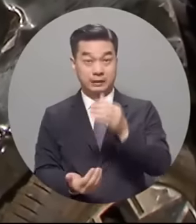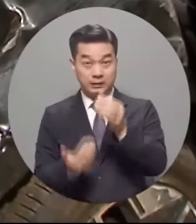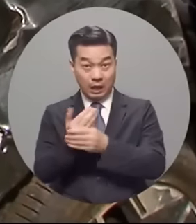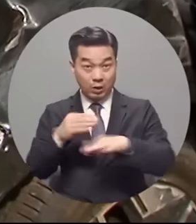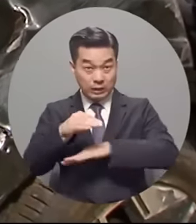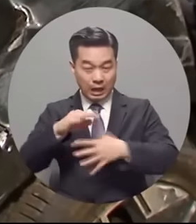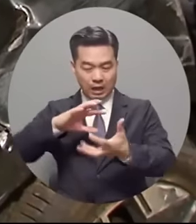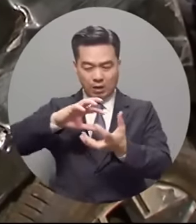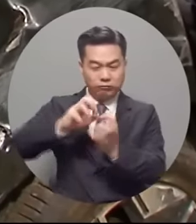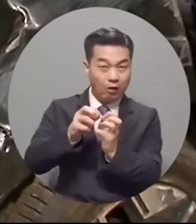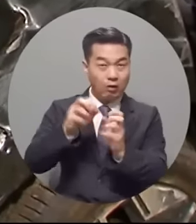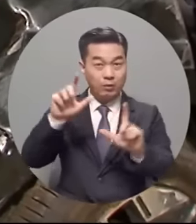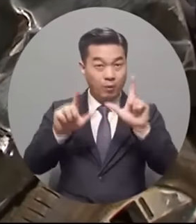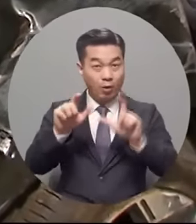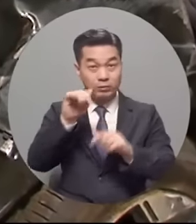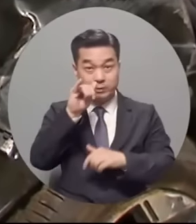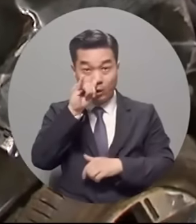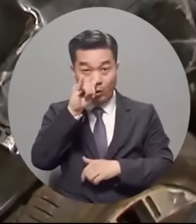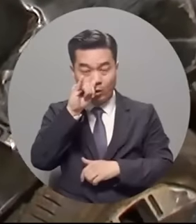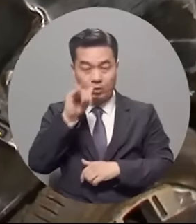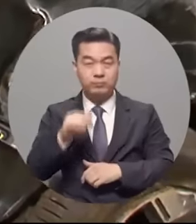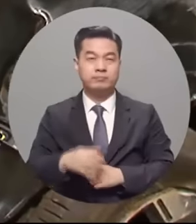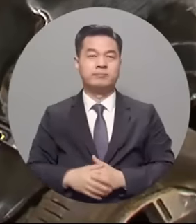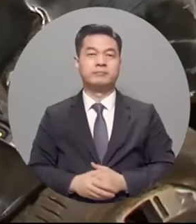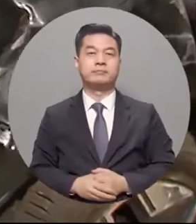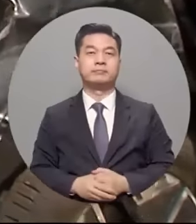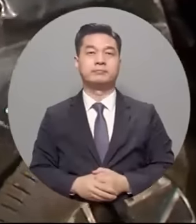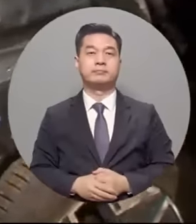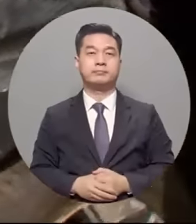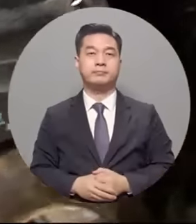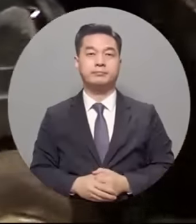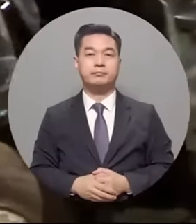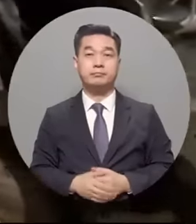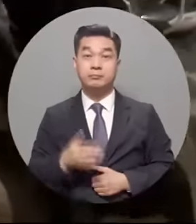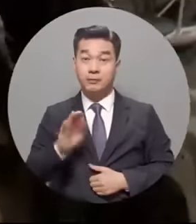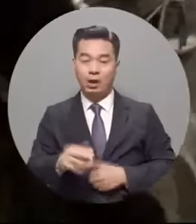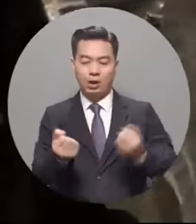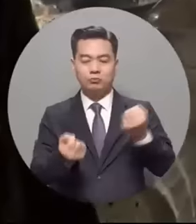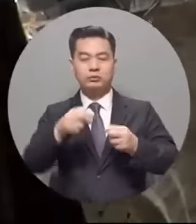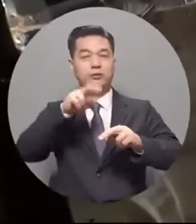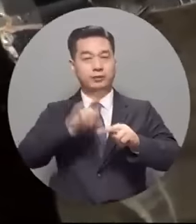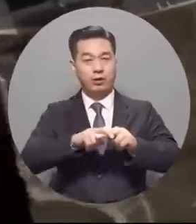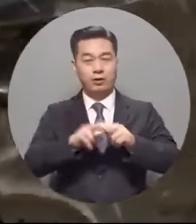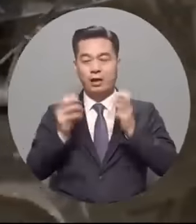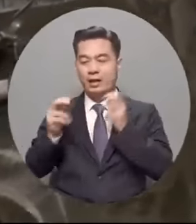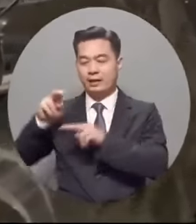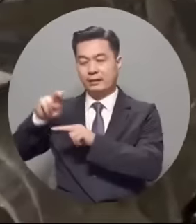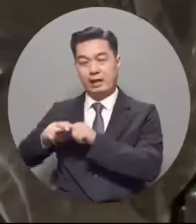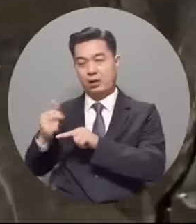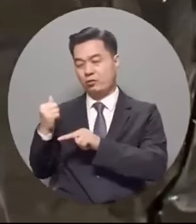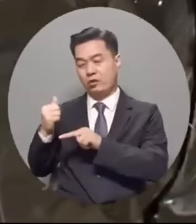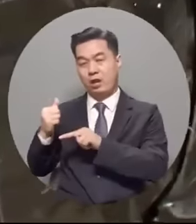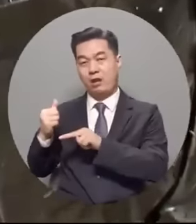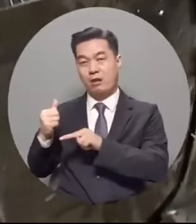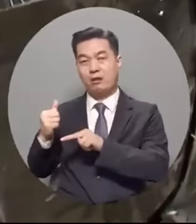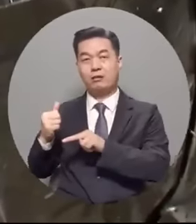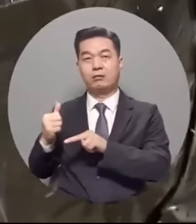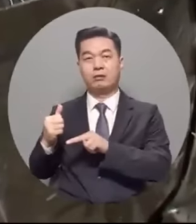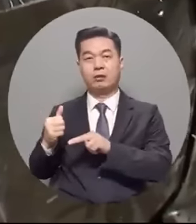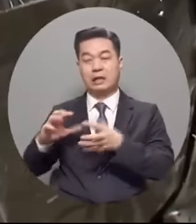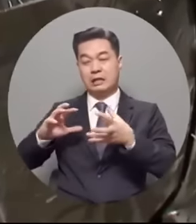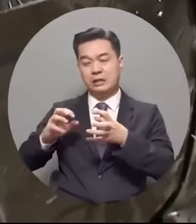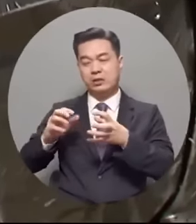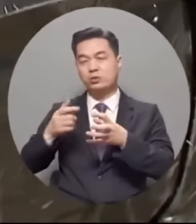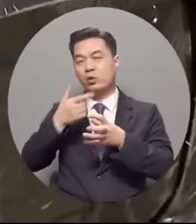형체를 알아보기 힘들 정도로 전체가 다 망가졌는데요. 그나마 운전석과 아이가 타고 있었던 보조석 뒷자리만 덜